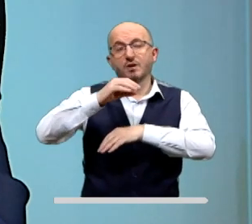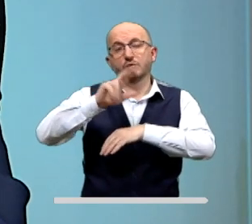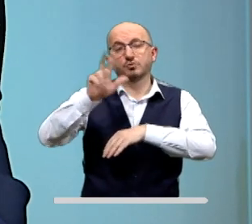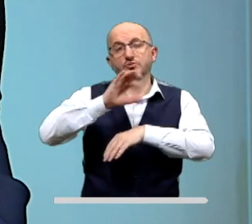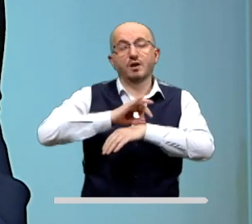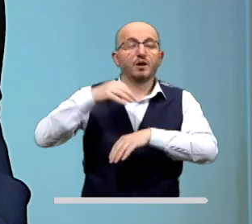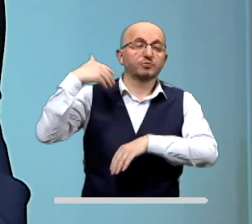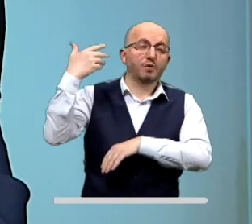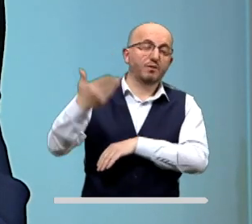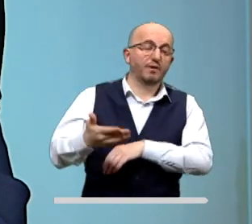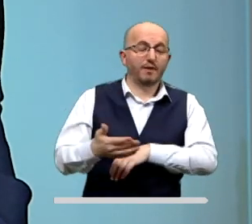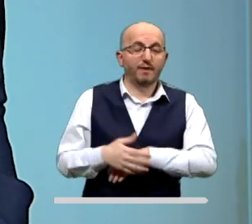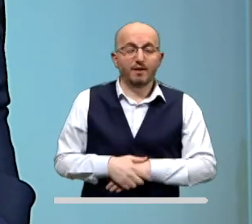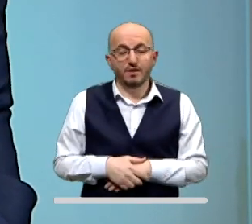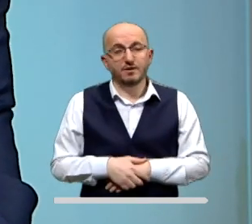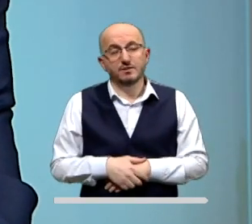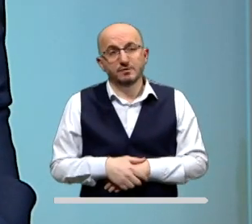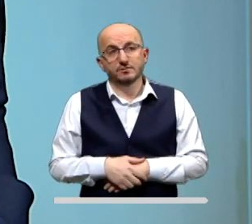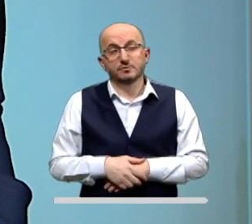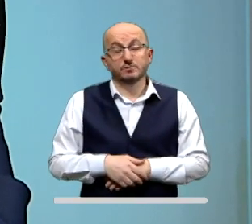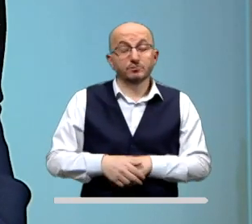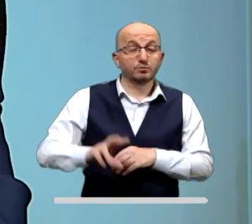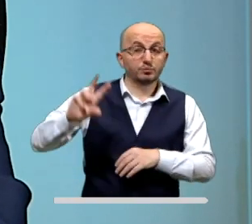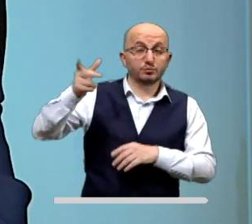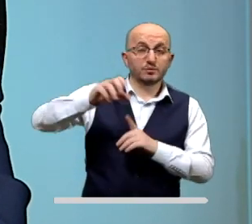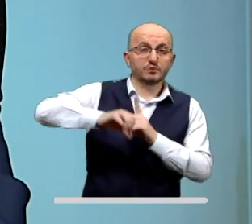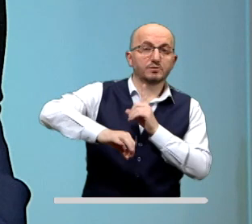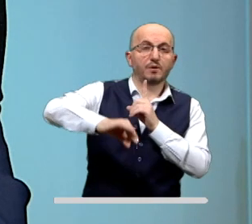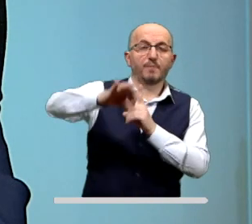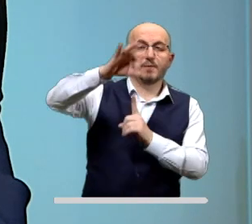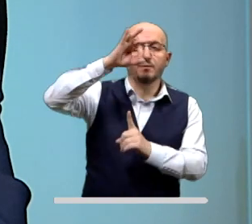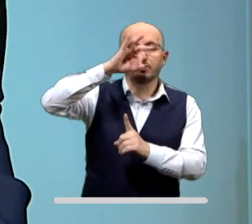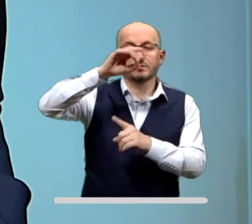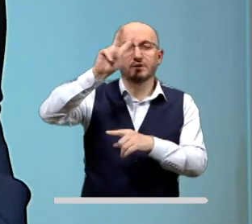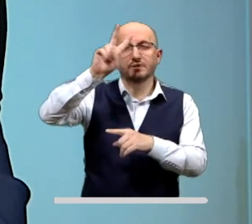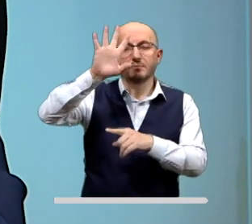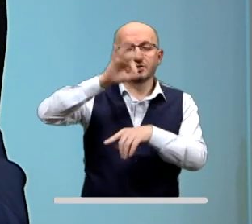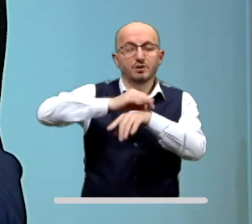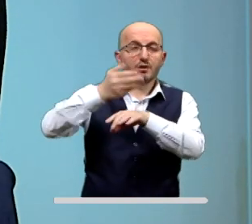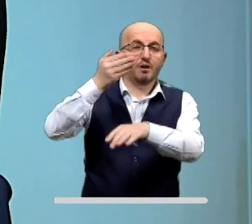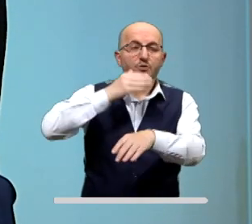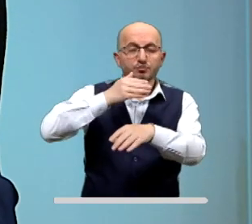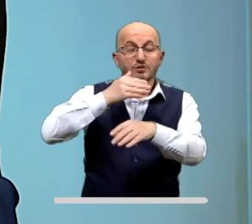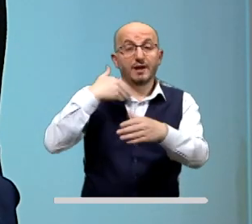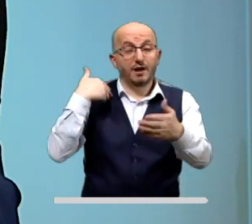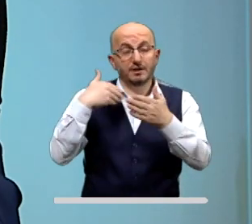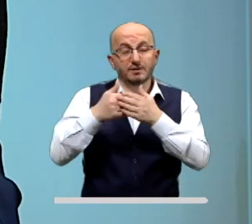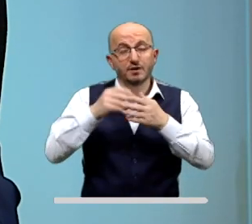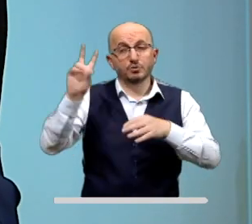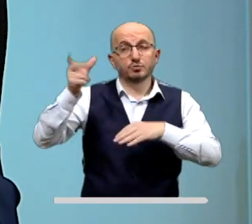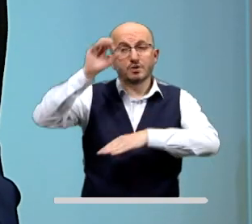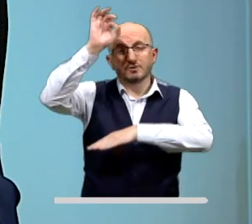yarım saat sonra güneşin tam tepe noktaya gelmesine kalacak işte 20-25 dakika bir de Güneş batmasına